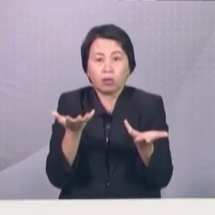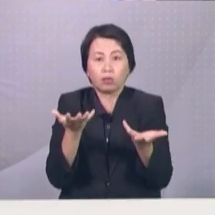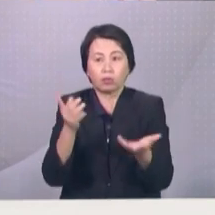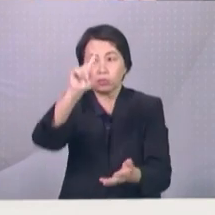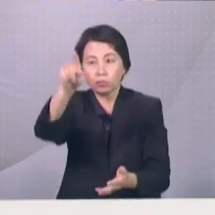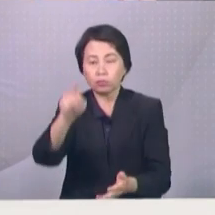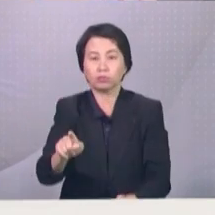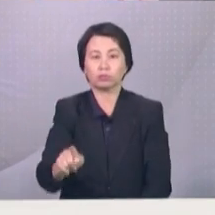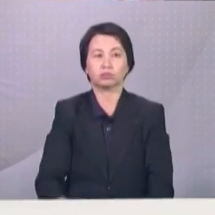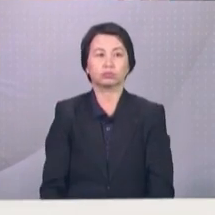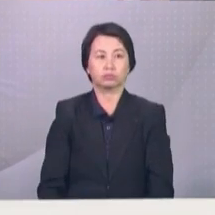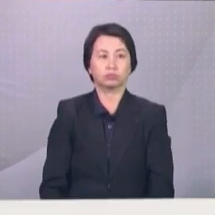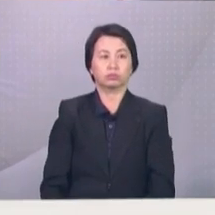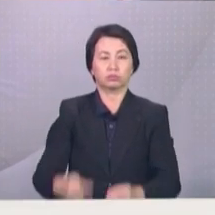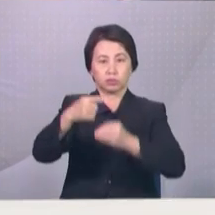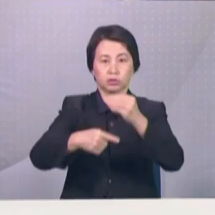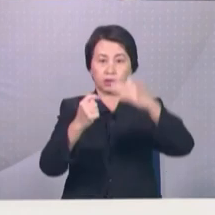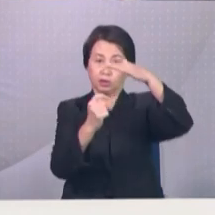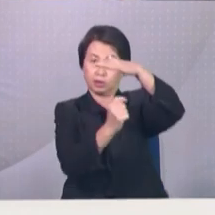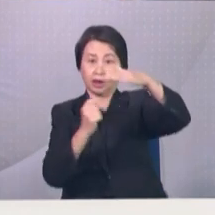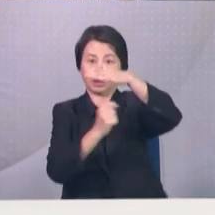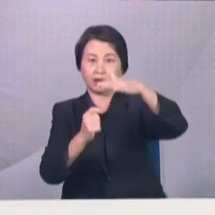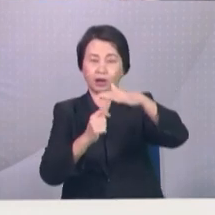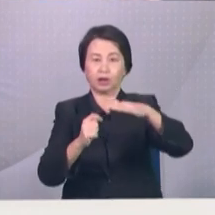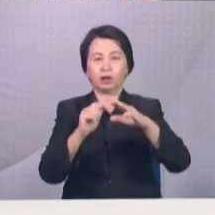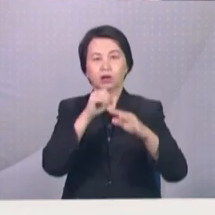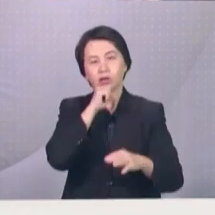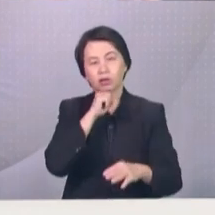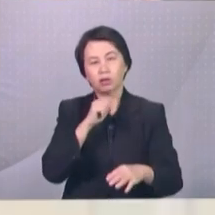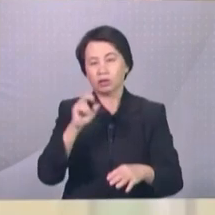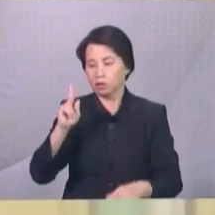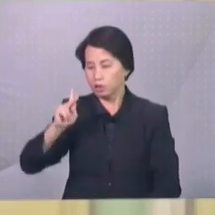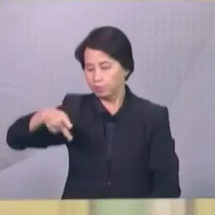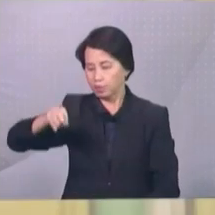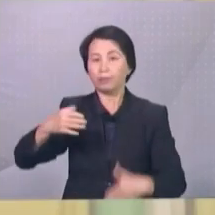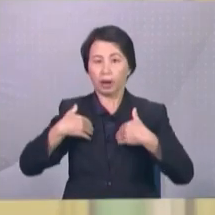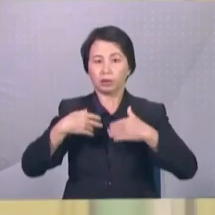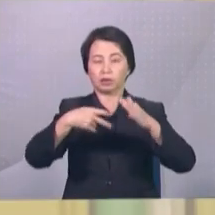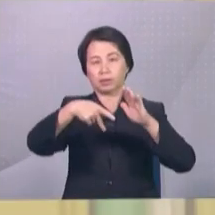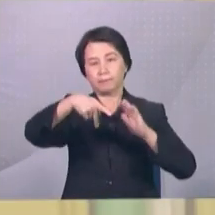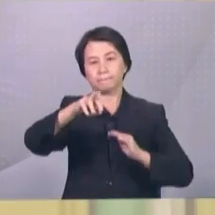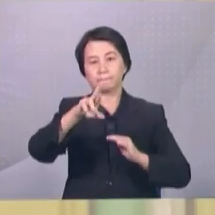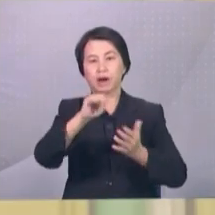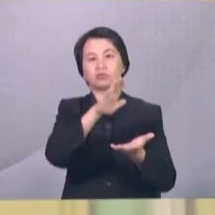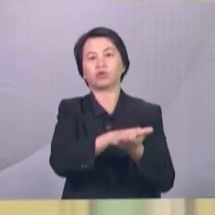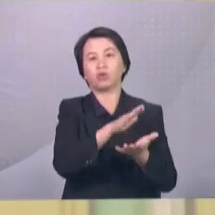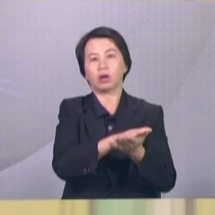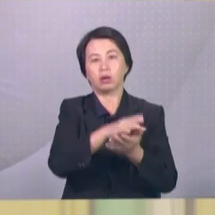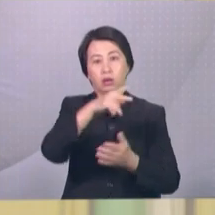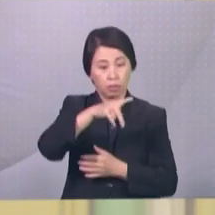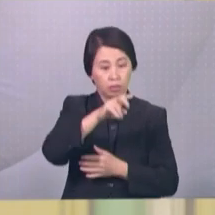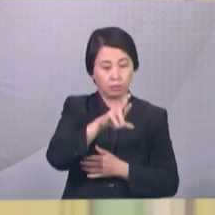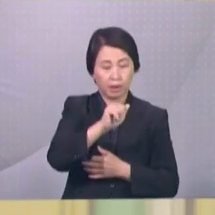YB? Okay, berkaitan dengan tadika, kami di bawah KPM ada prasekolah. Prasekolah KPM, yang